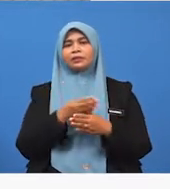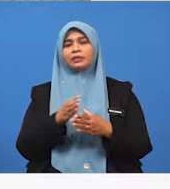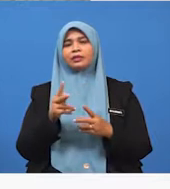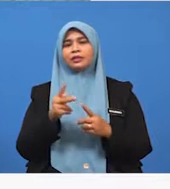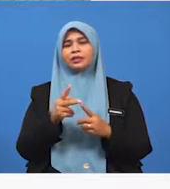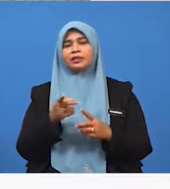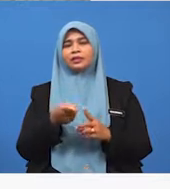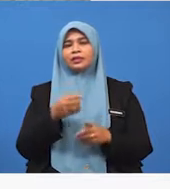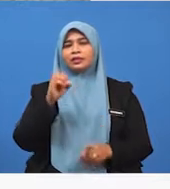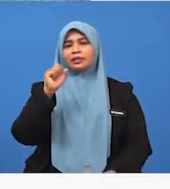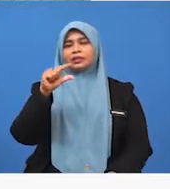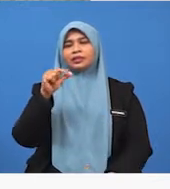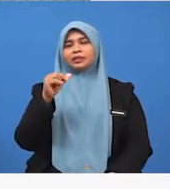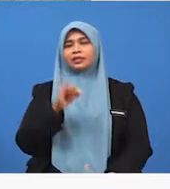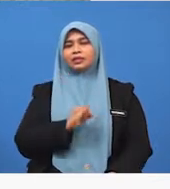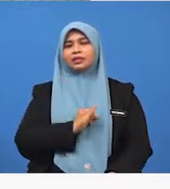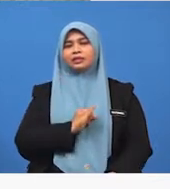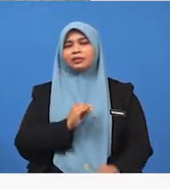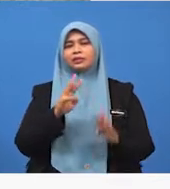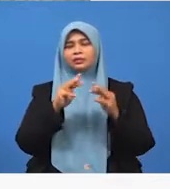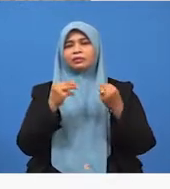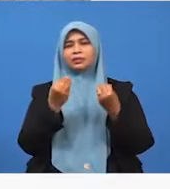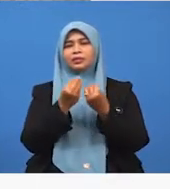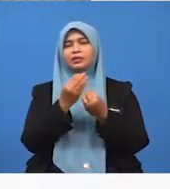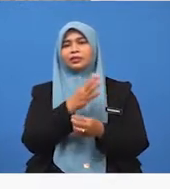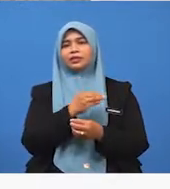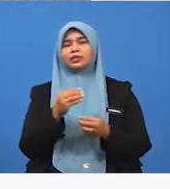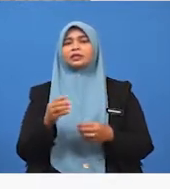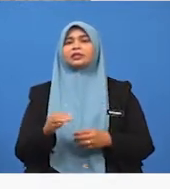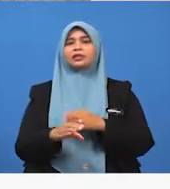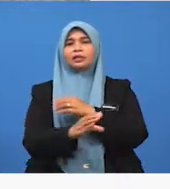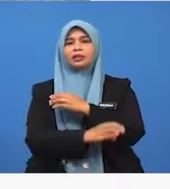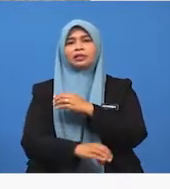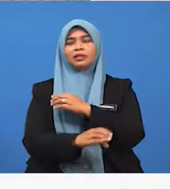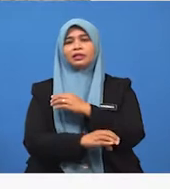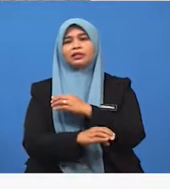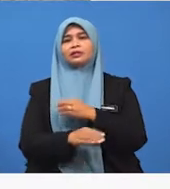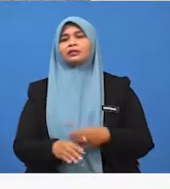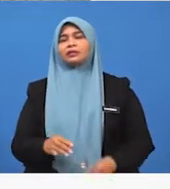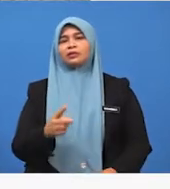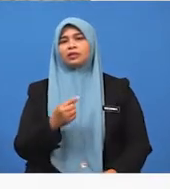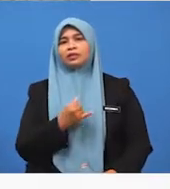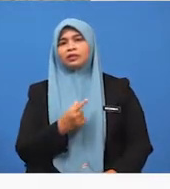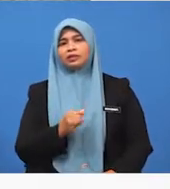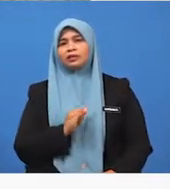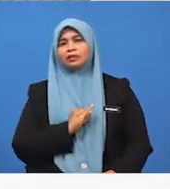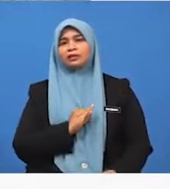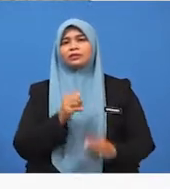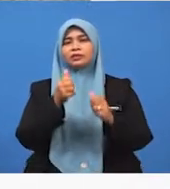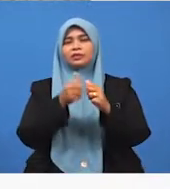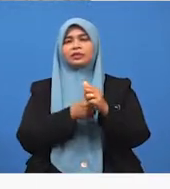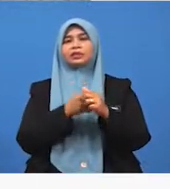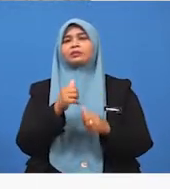iaitu setiap individu mestilah memahami dan menghayati peristiwa nuzulul